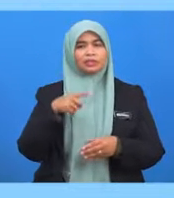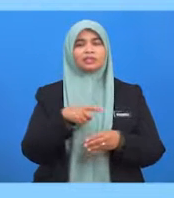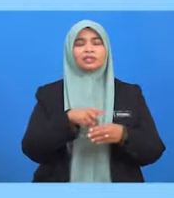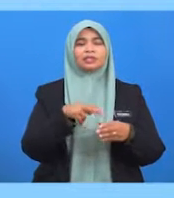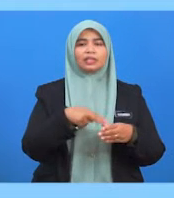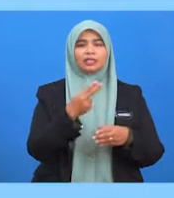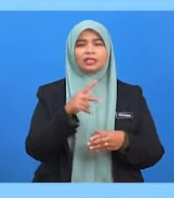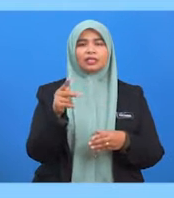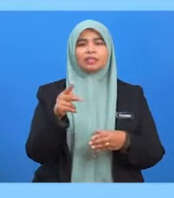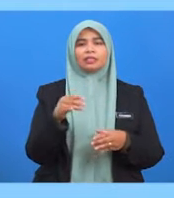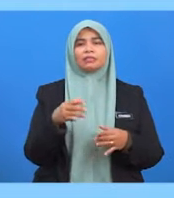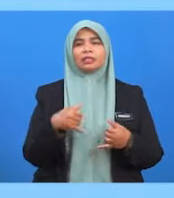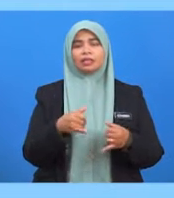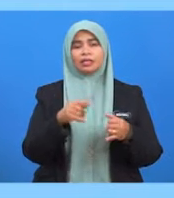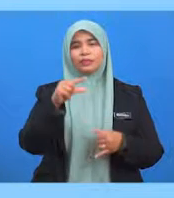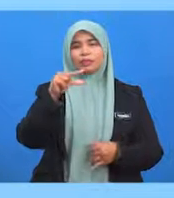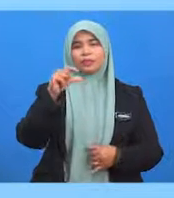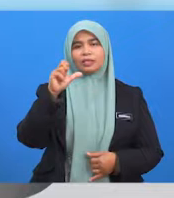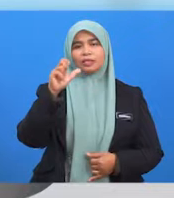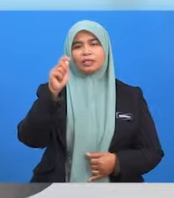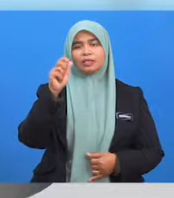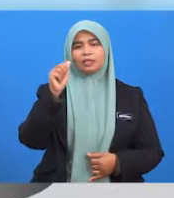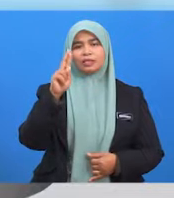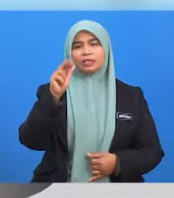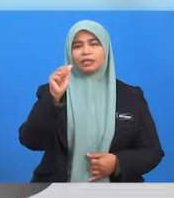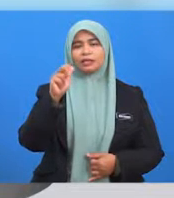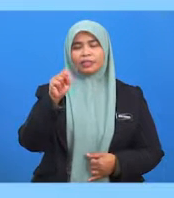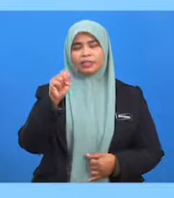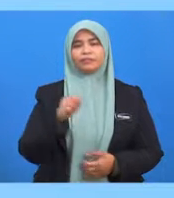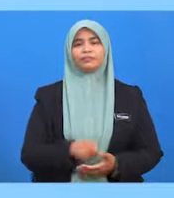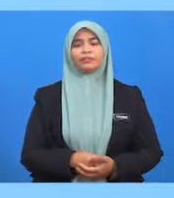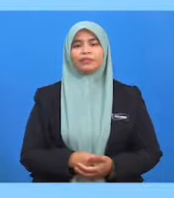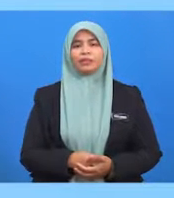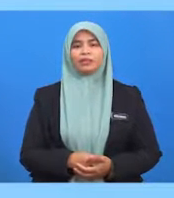dihasilkan melalui getaran. Soalan yang kedua,